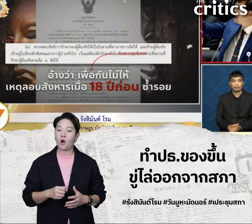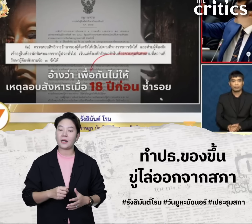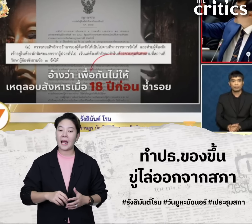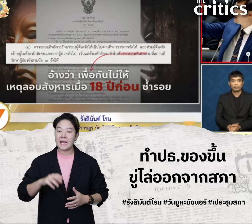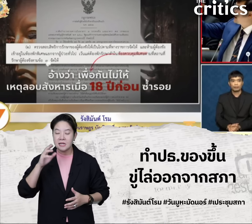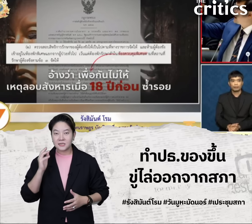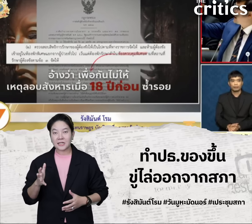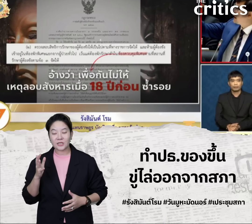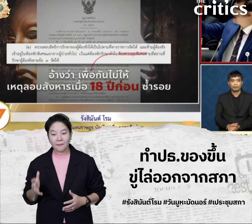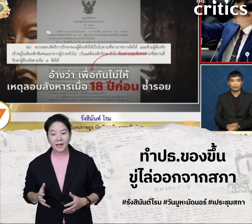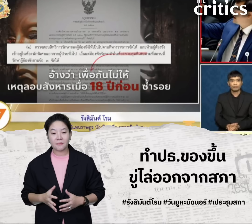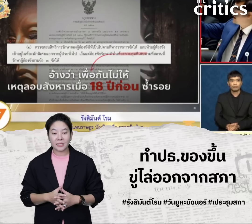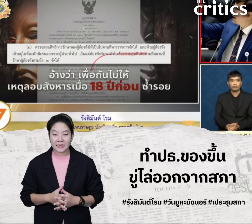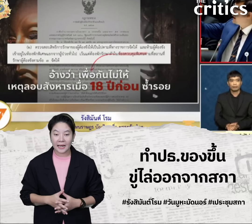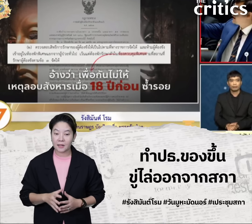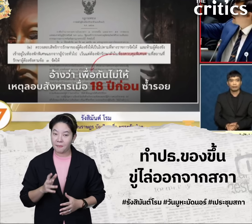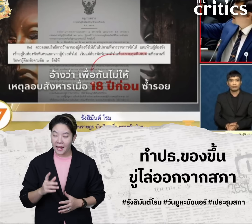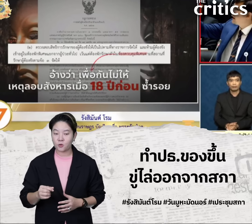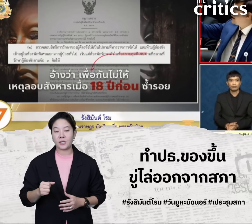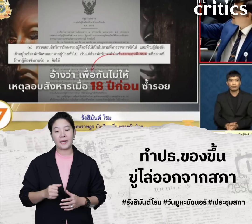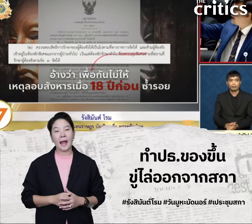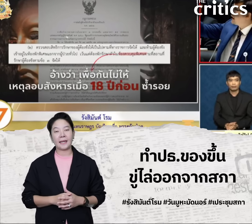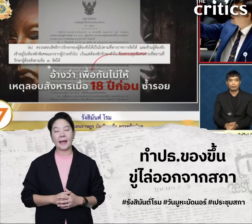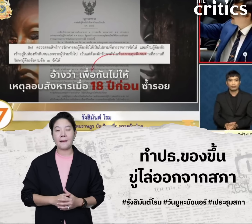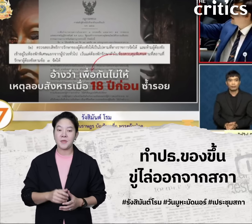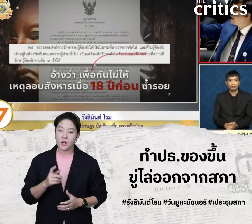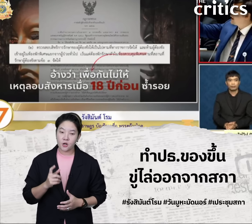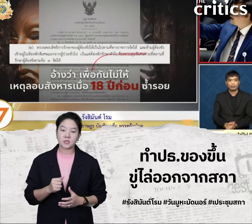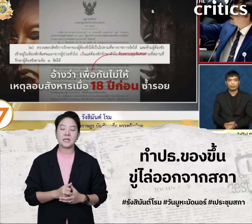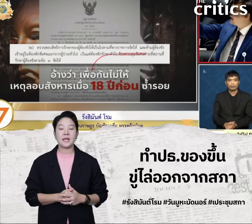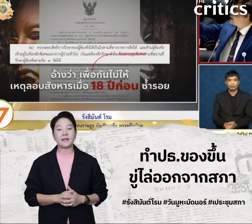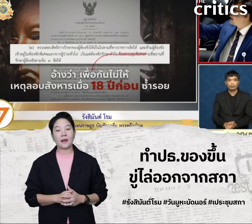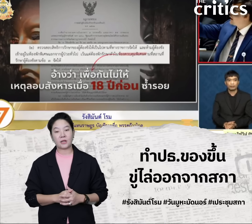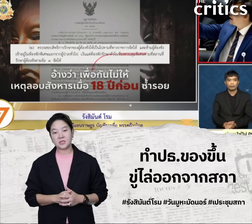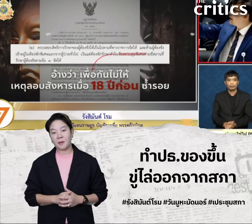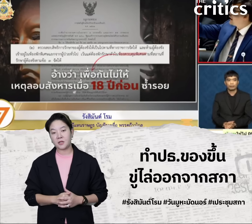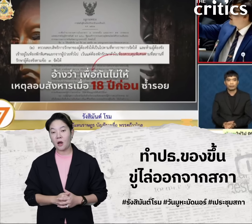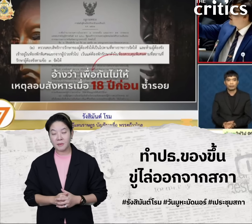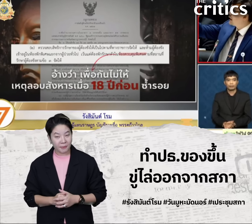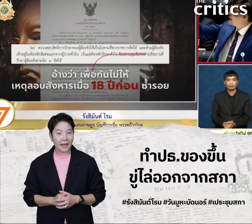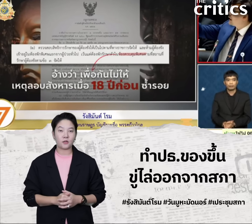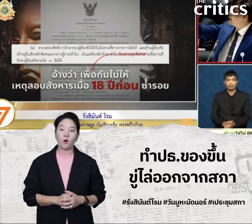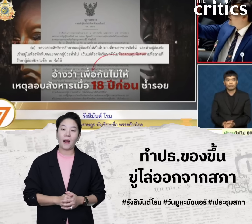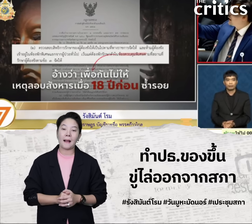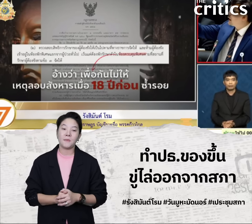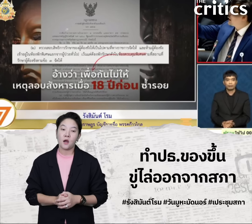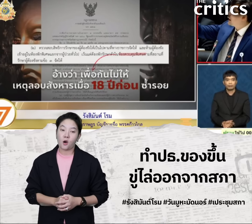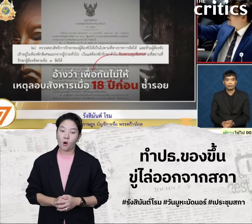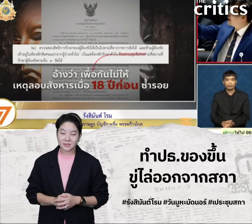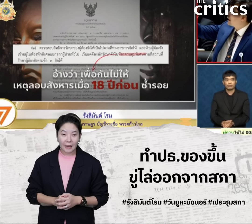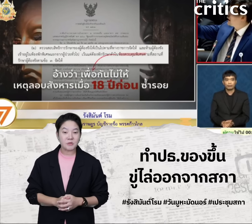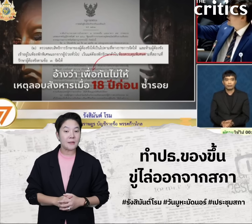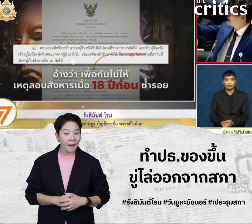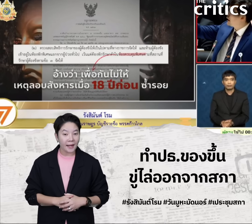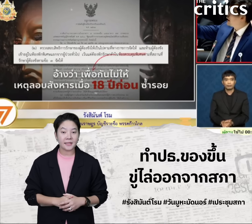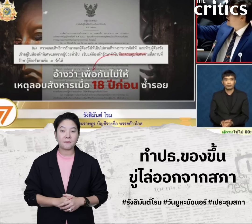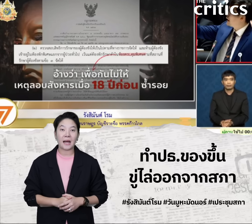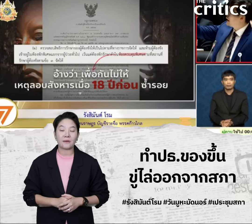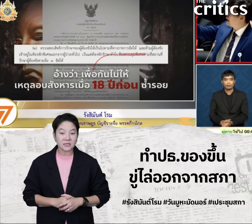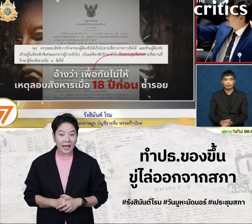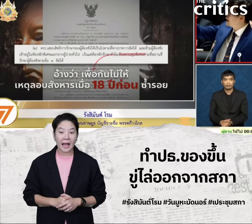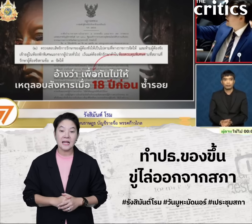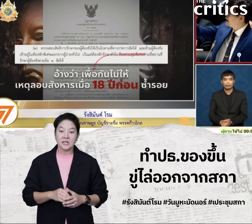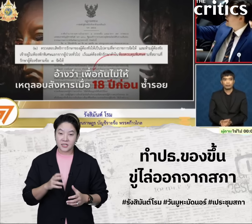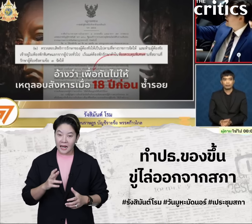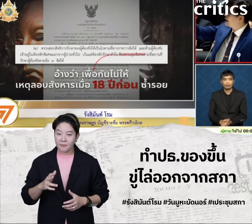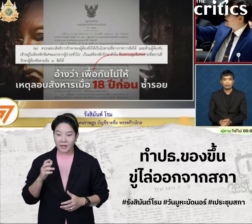ไม่ถูกต้องนะจะสามารถดำเนินการกับแพทย์คนนั้นได้นะนอกจากนี้เนี่ยนายรังสิมันก็อภิปรายต่อว่าขอทราบชื่อแพทย์ที่ทำการ